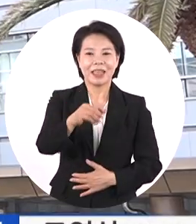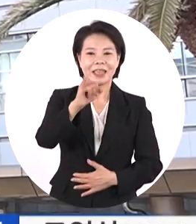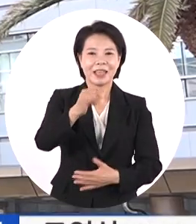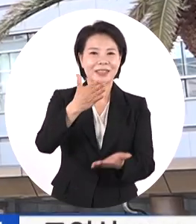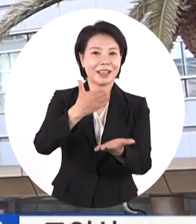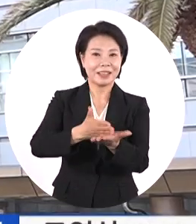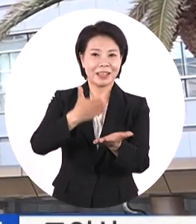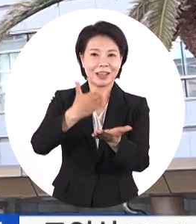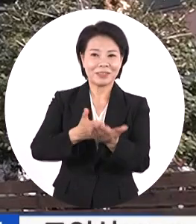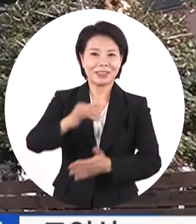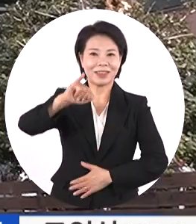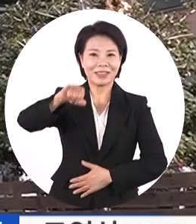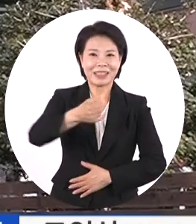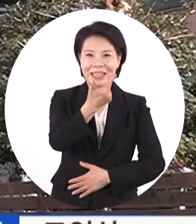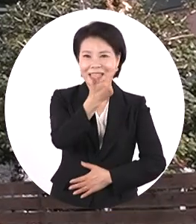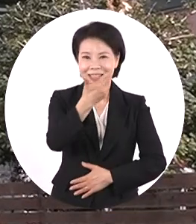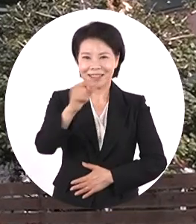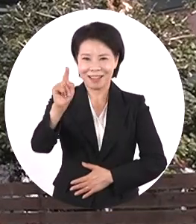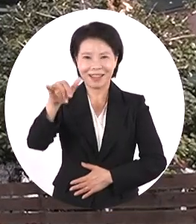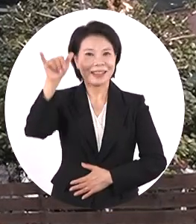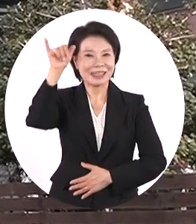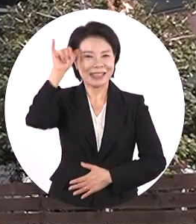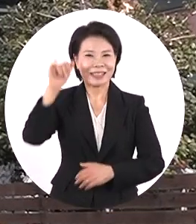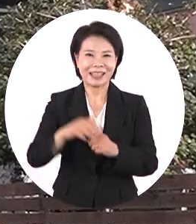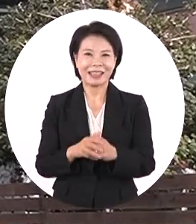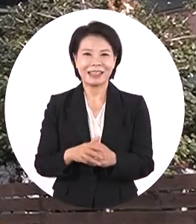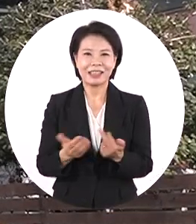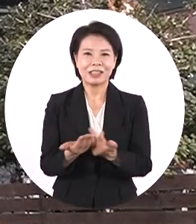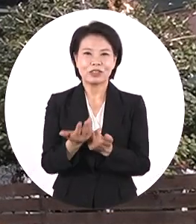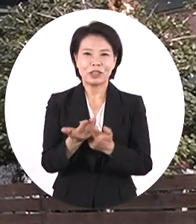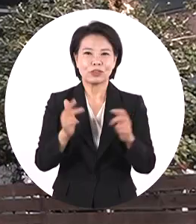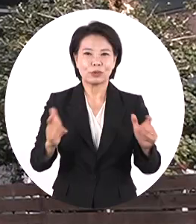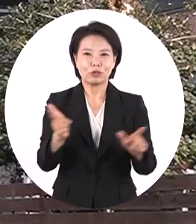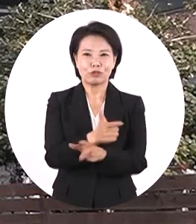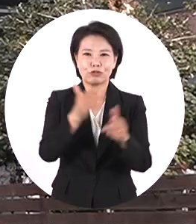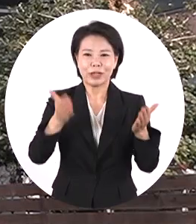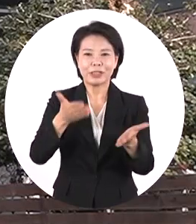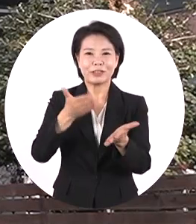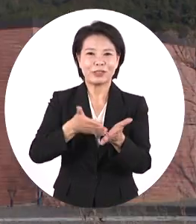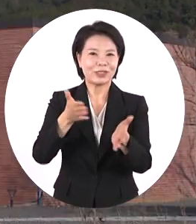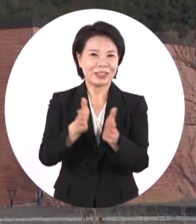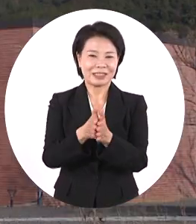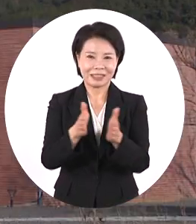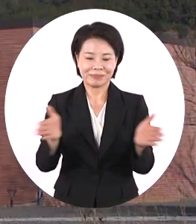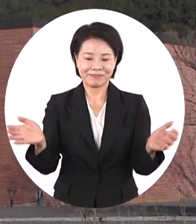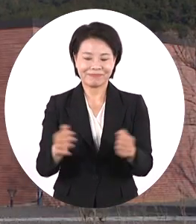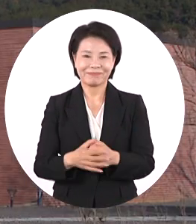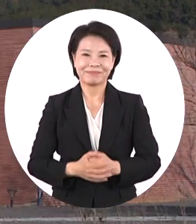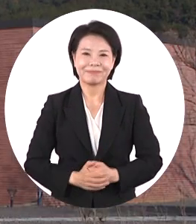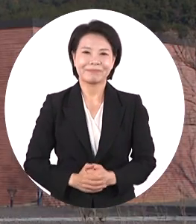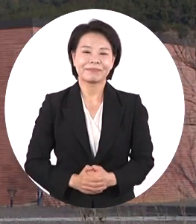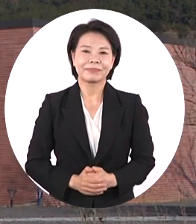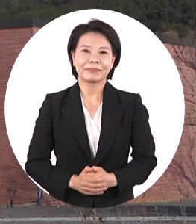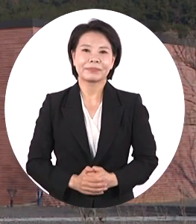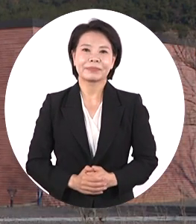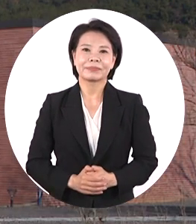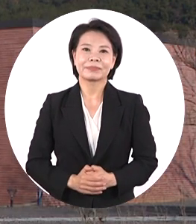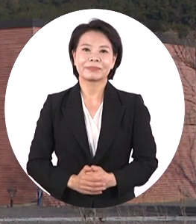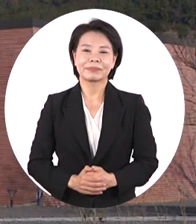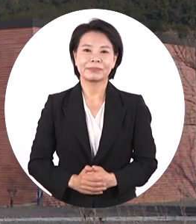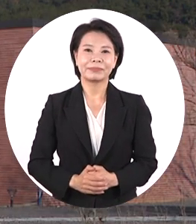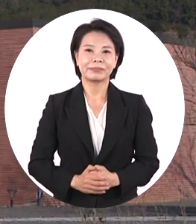제주특별자치도 AI 아나운서 제이나입니다. 이번 주 위클리 제주 시작합니다. 첫 소식입니다.